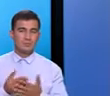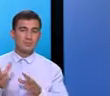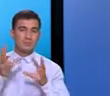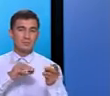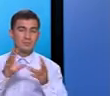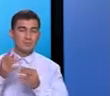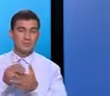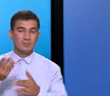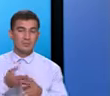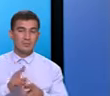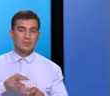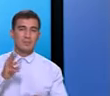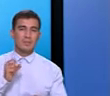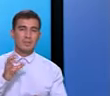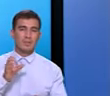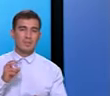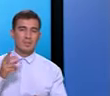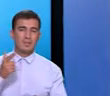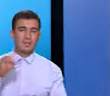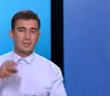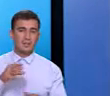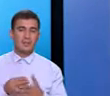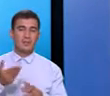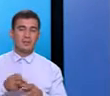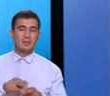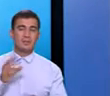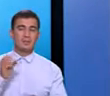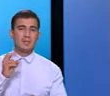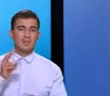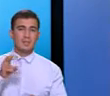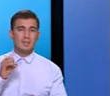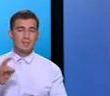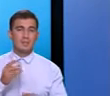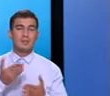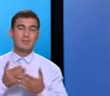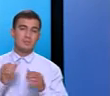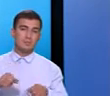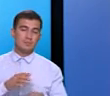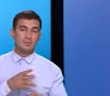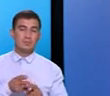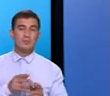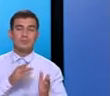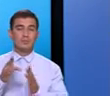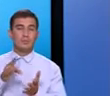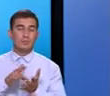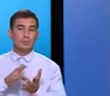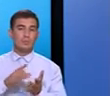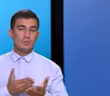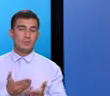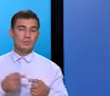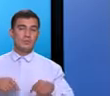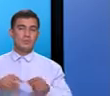asosan massagetlar va saklar bo'lsa, o'troqlashgan aholi esa